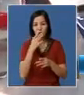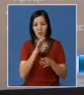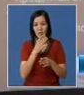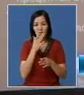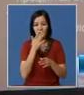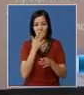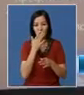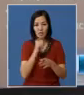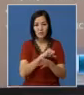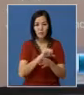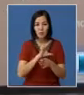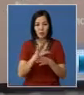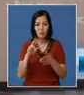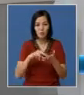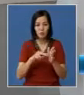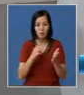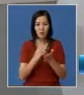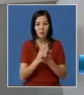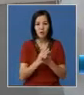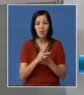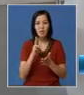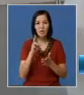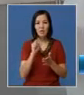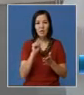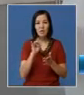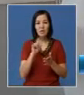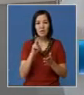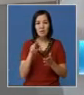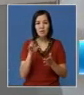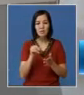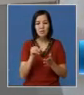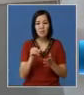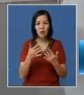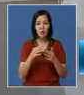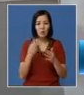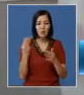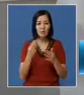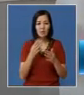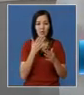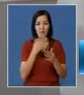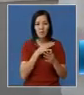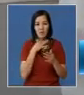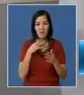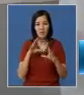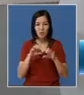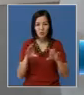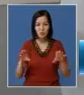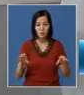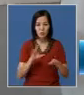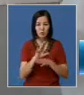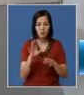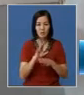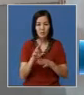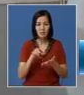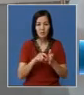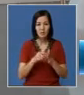экспорттау жоспарланып отыр. Біз қазір қайыңды жеке шаруашылық серіктестігіндеміз. Бұл мекемеде ет өңделіп шұжық жасалады. Өздеріңіз көріп отырған осы